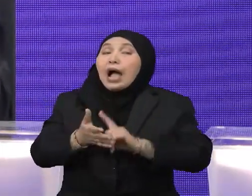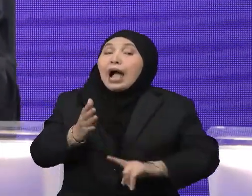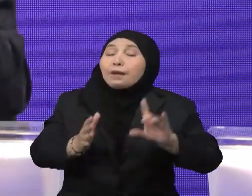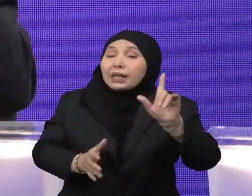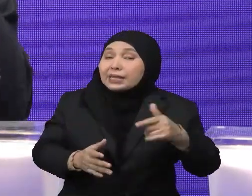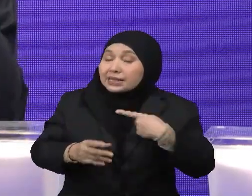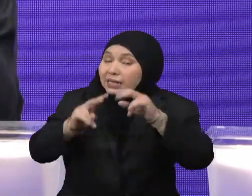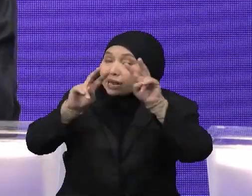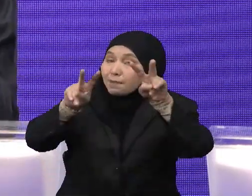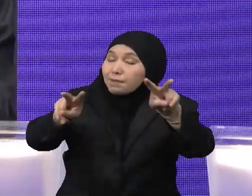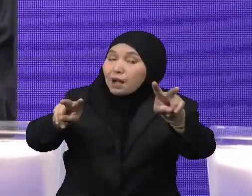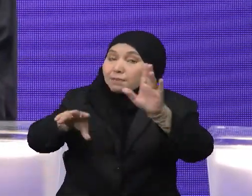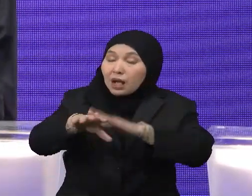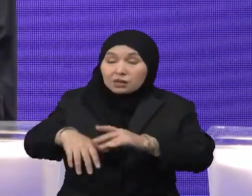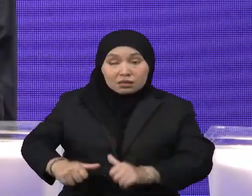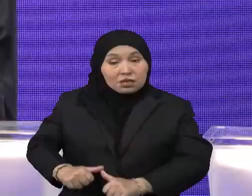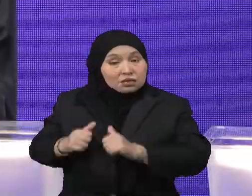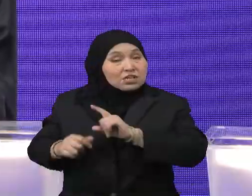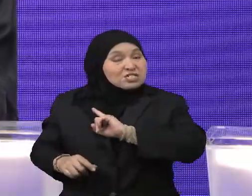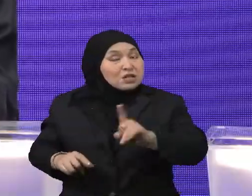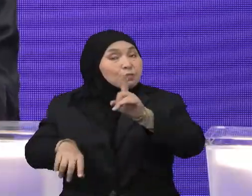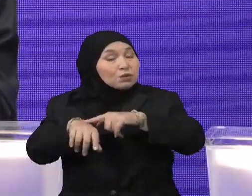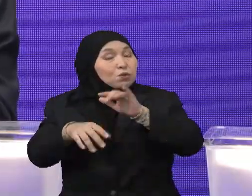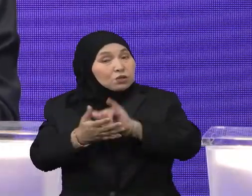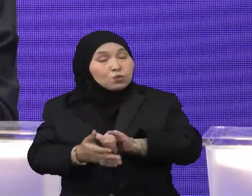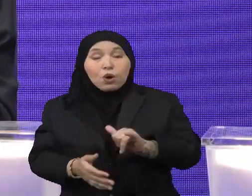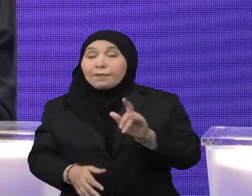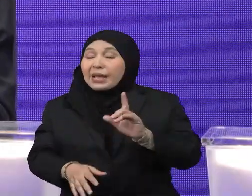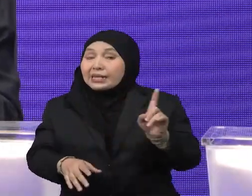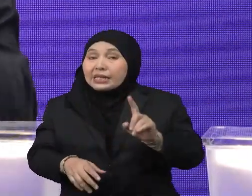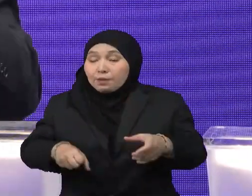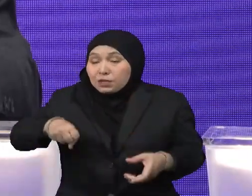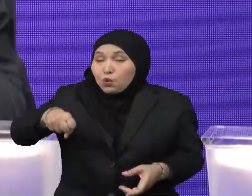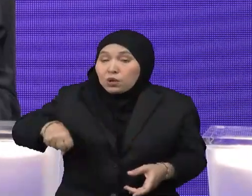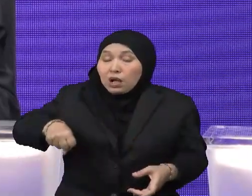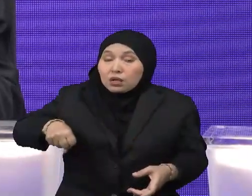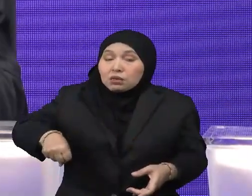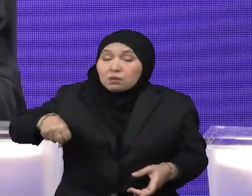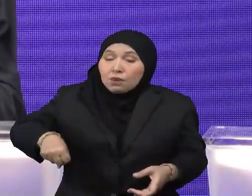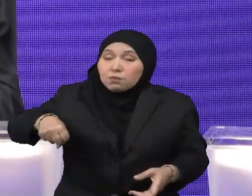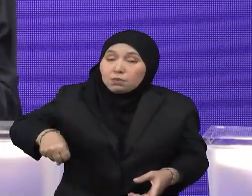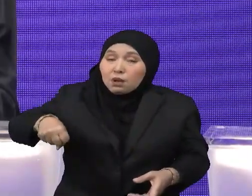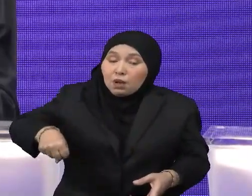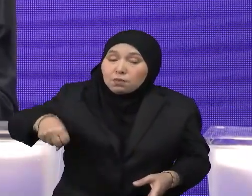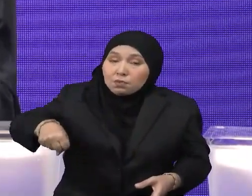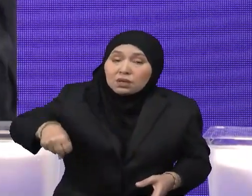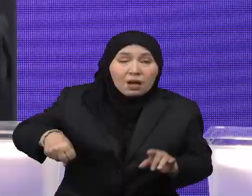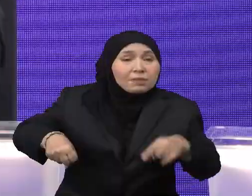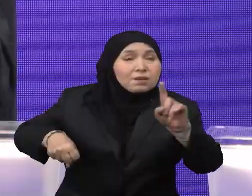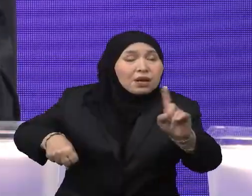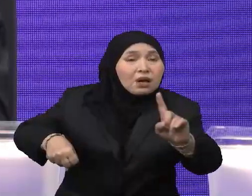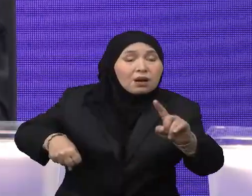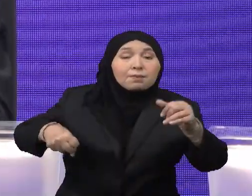yang kita nampak pada tante Islam pada ketika itu yamani yang bertongkat dengan pedangnya dia akan bertongkat kan nah bagaimana